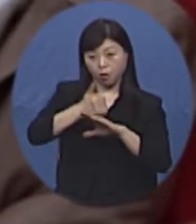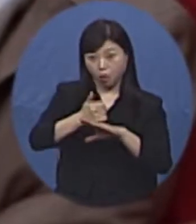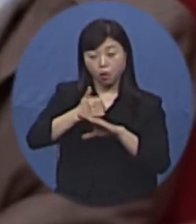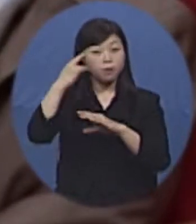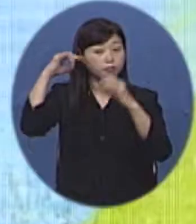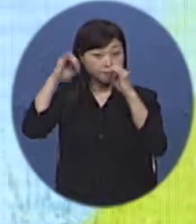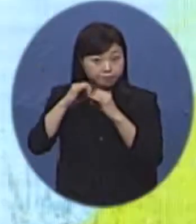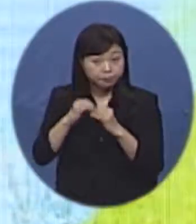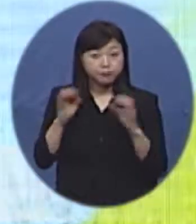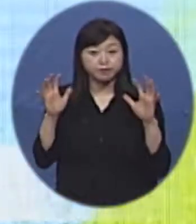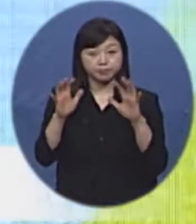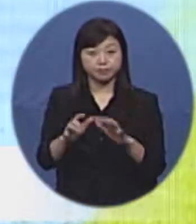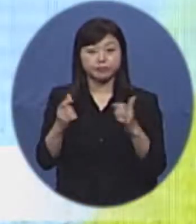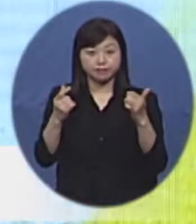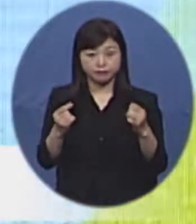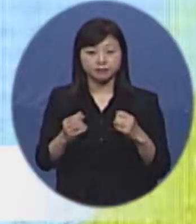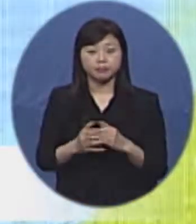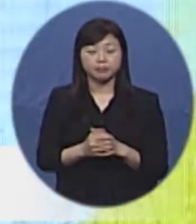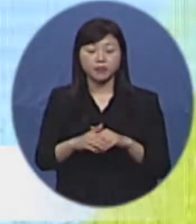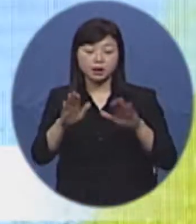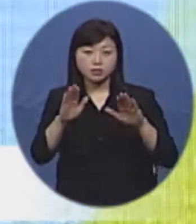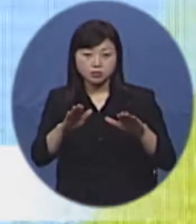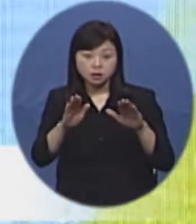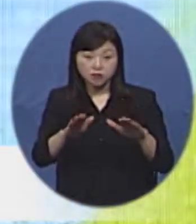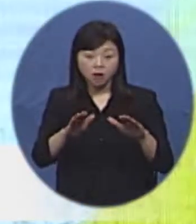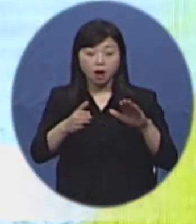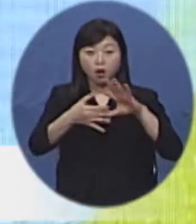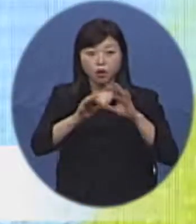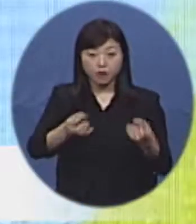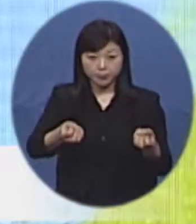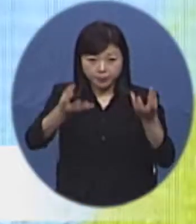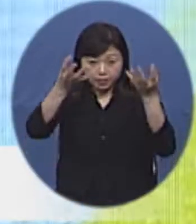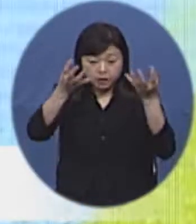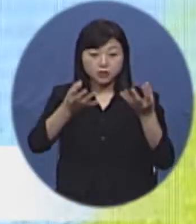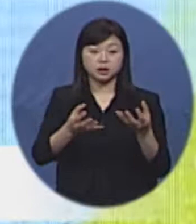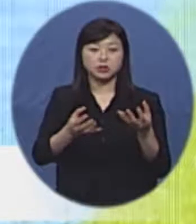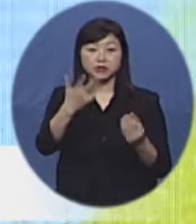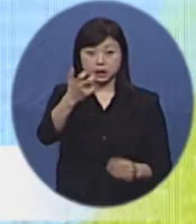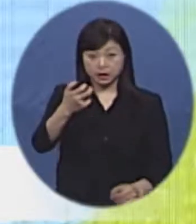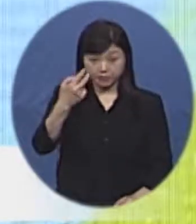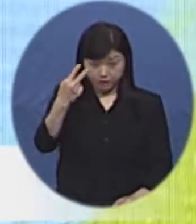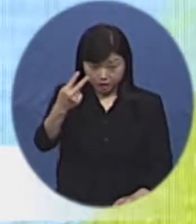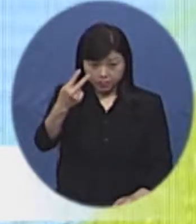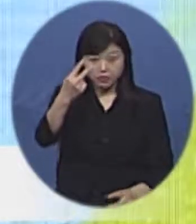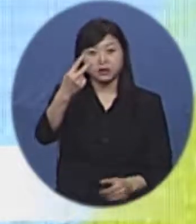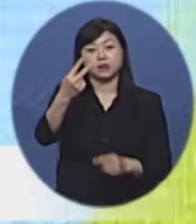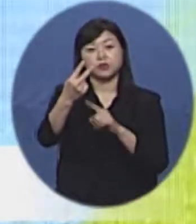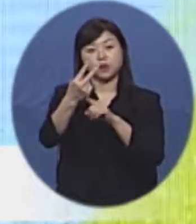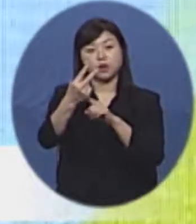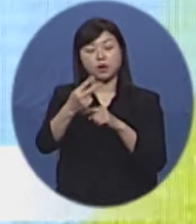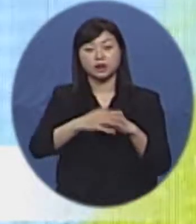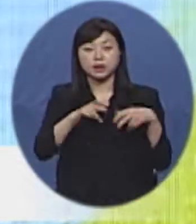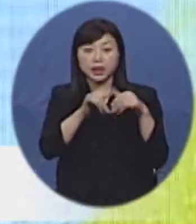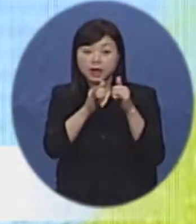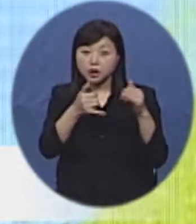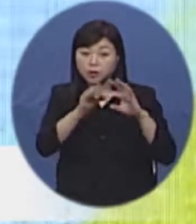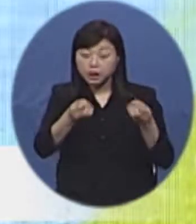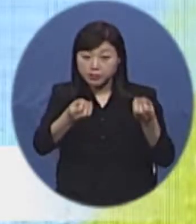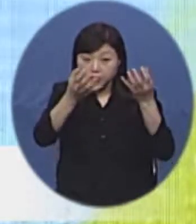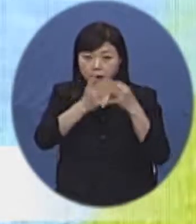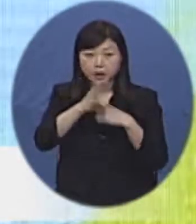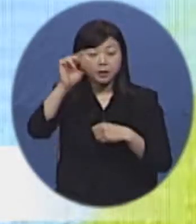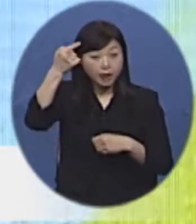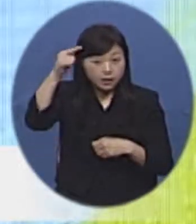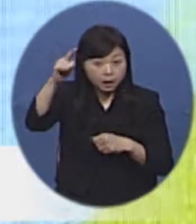함께했습니다. 이제 올림픽은 72일이 남았고 패럴림픽은 101일 앞으로 다가왔습니다.